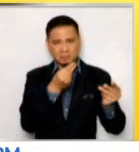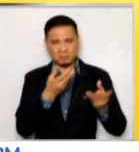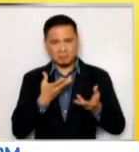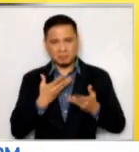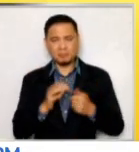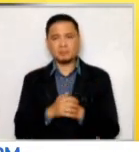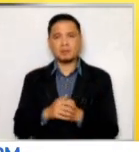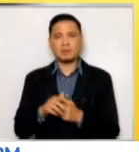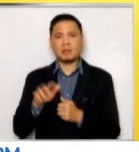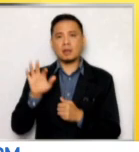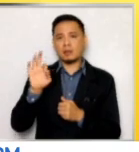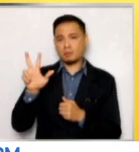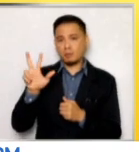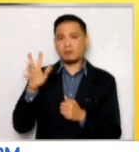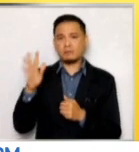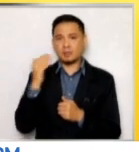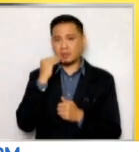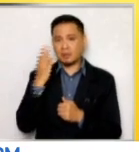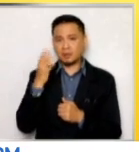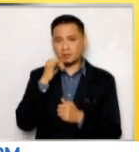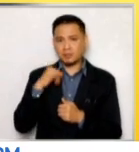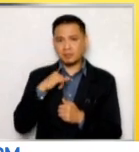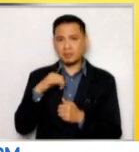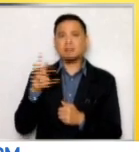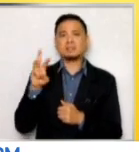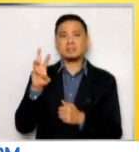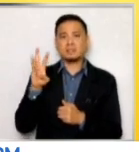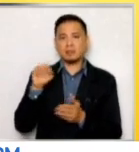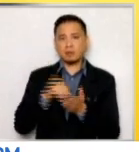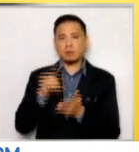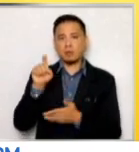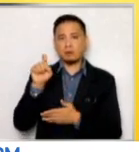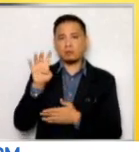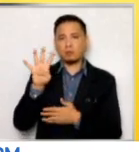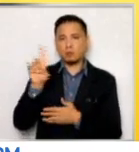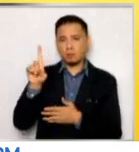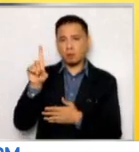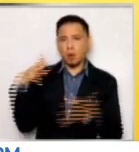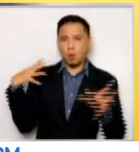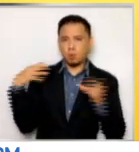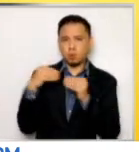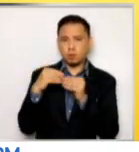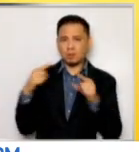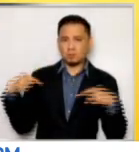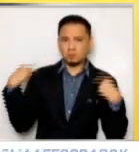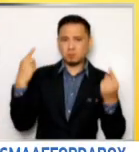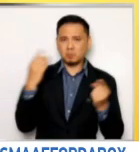nasawi. 16,141 na ang kabuang bilang ng mga nasawi.